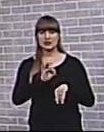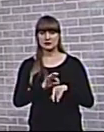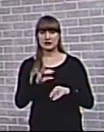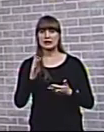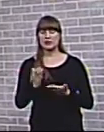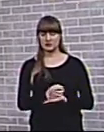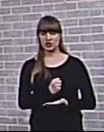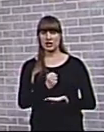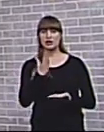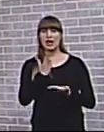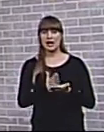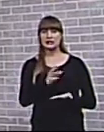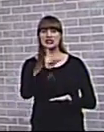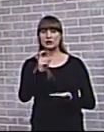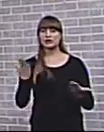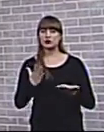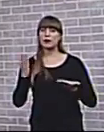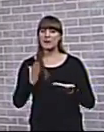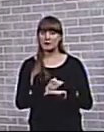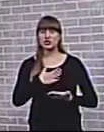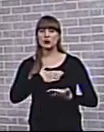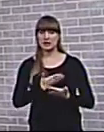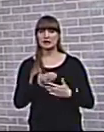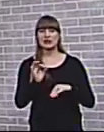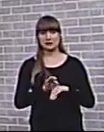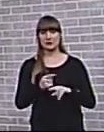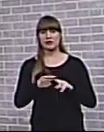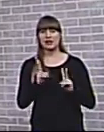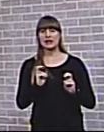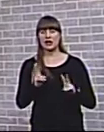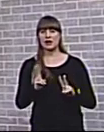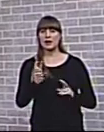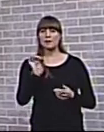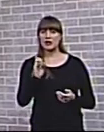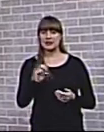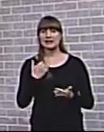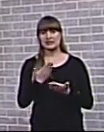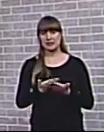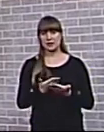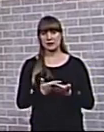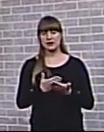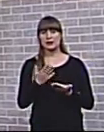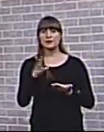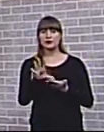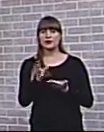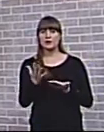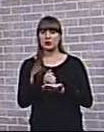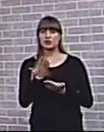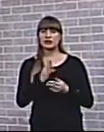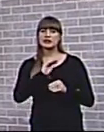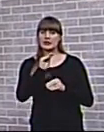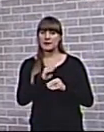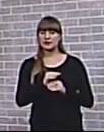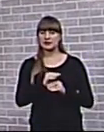побеждают. Есть люди, которые побеждают благодаря заболеваниям. Это как биатлонисты, например, там, получают дополнительные какие-то